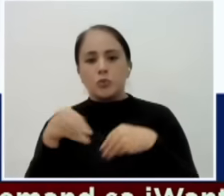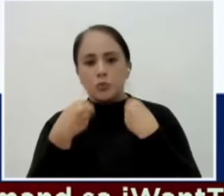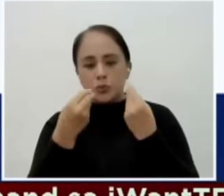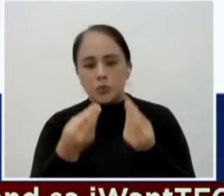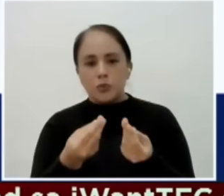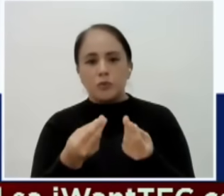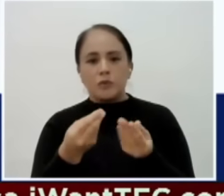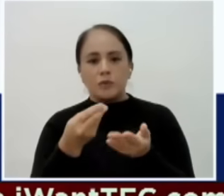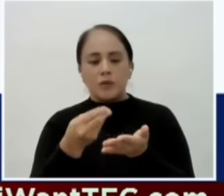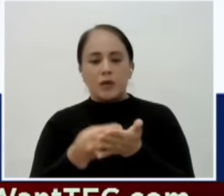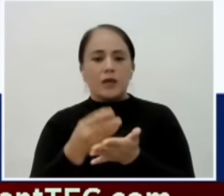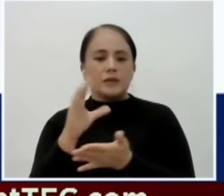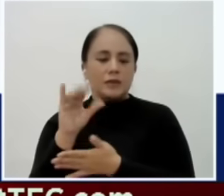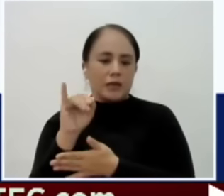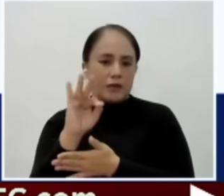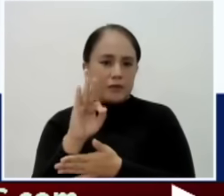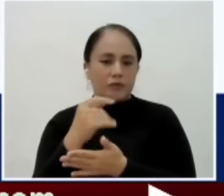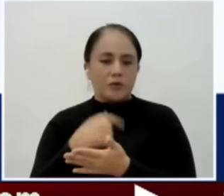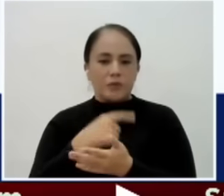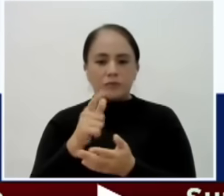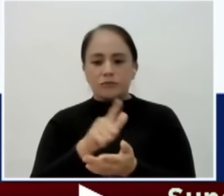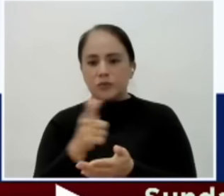at bantayan ang paglilipat-lipat ng pondo.